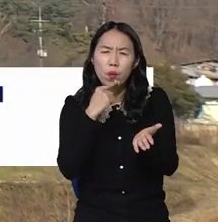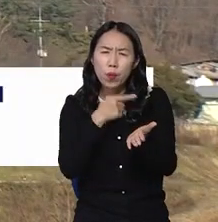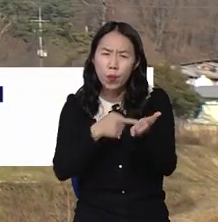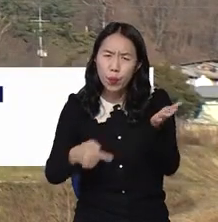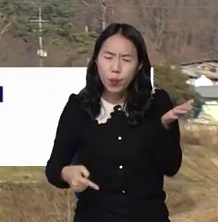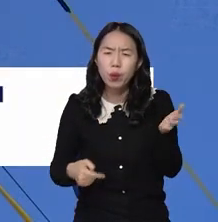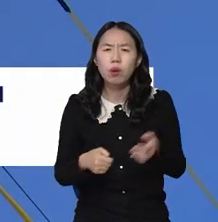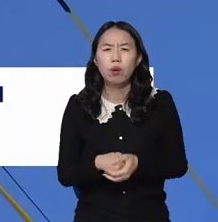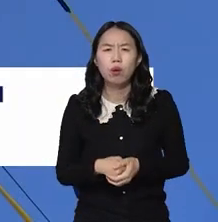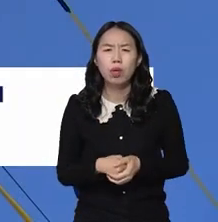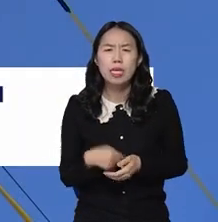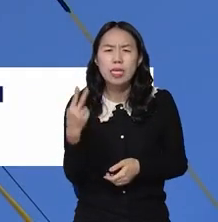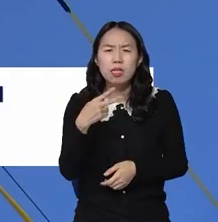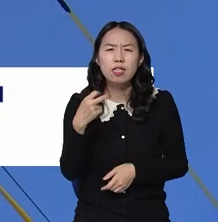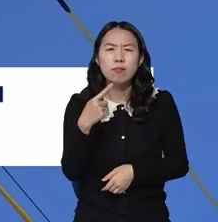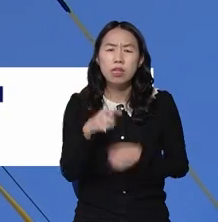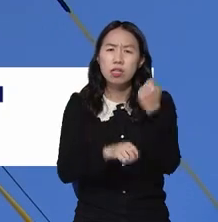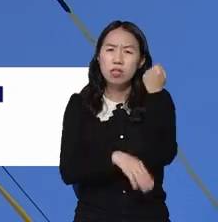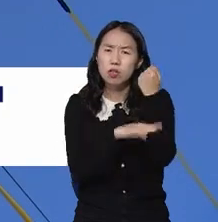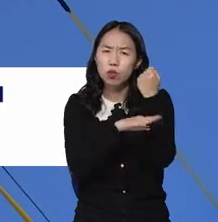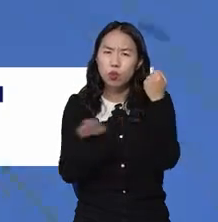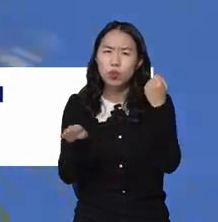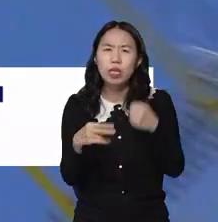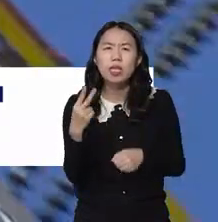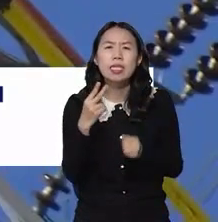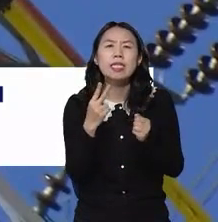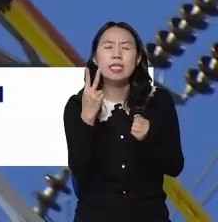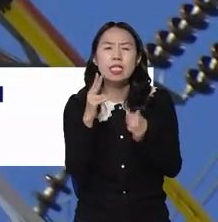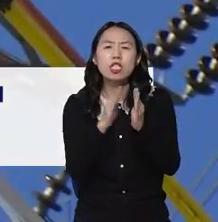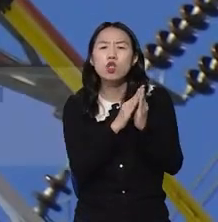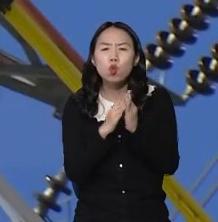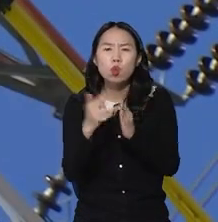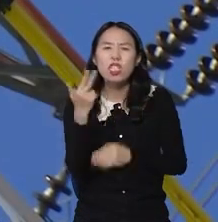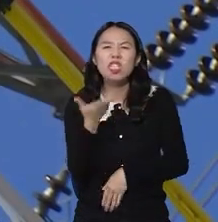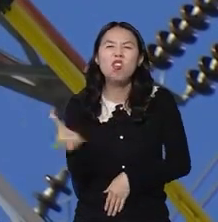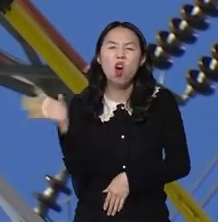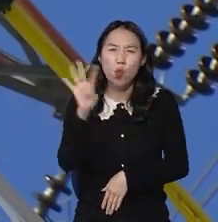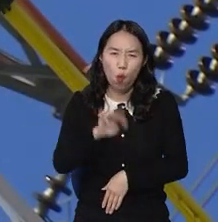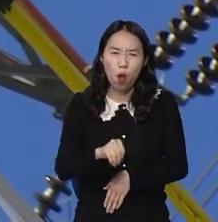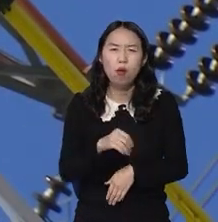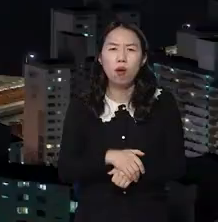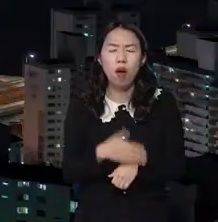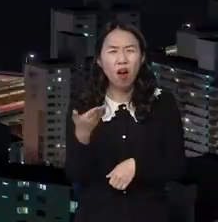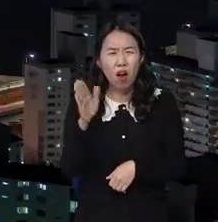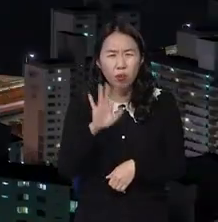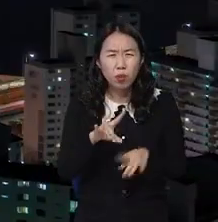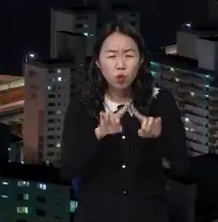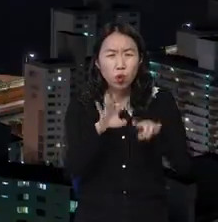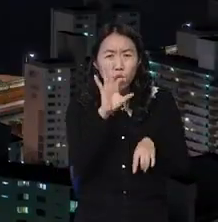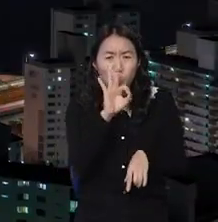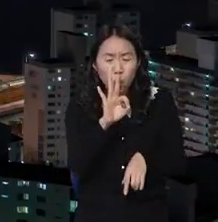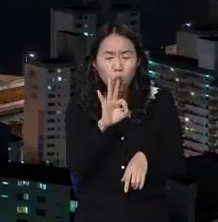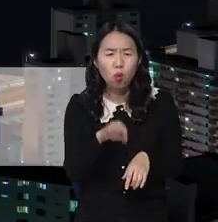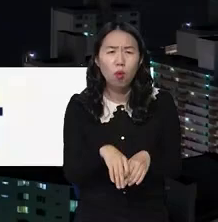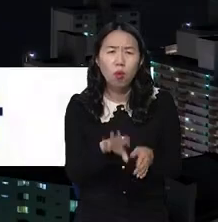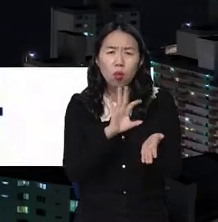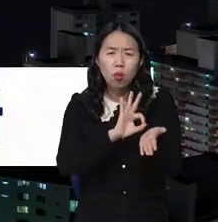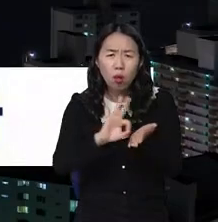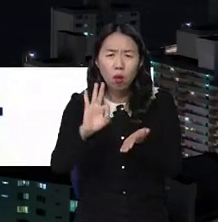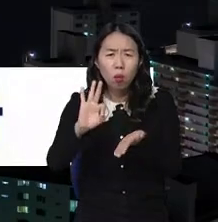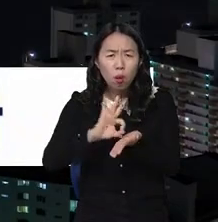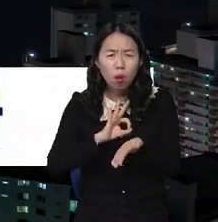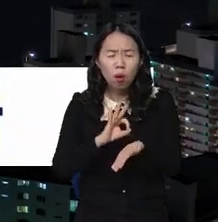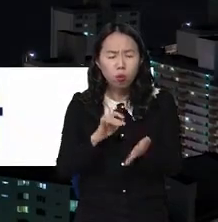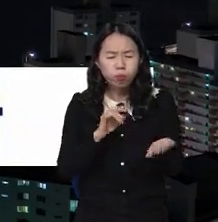비용도 2021년 기준 2조 7천억 원에 달했습니다. 하지만 전기요금은 수요와 공급을